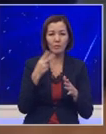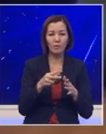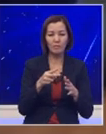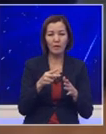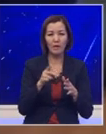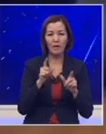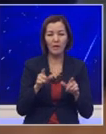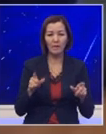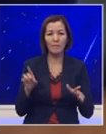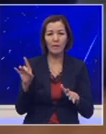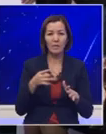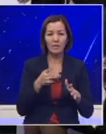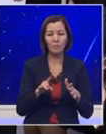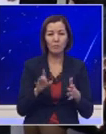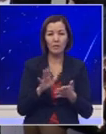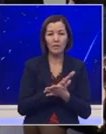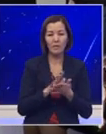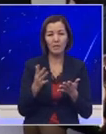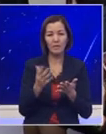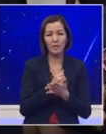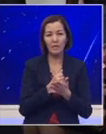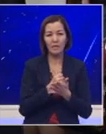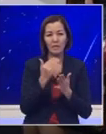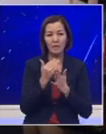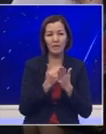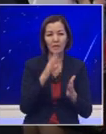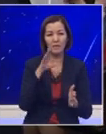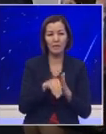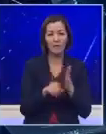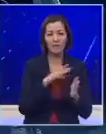астам маманы республикалық грант иегерлерінің қатарында.